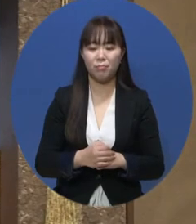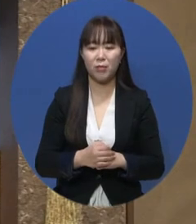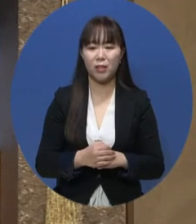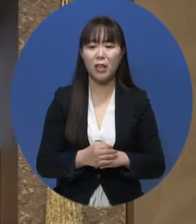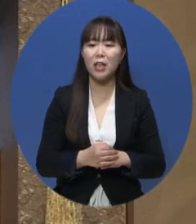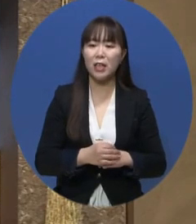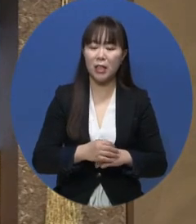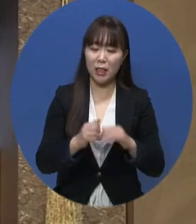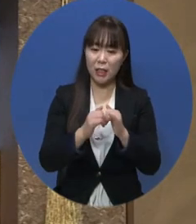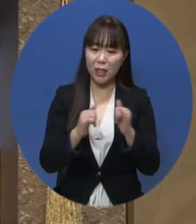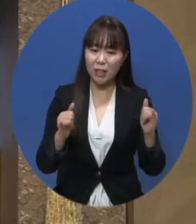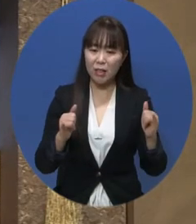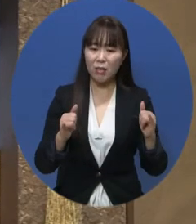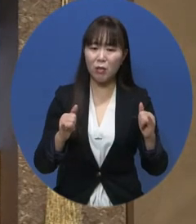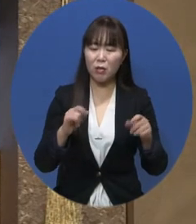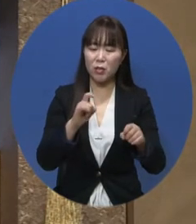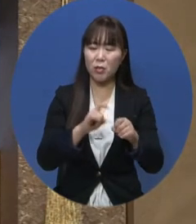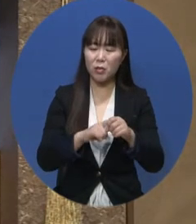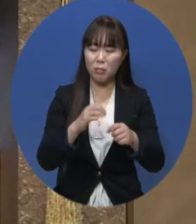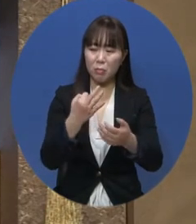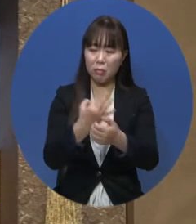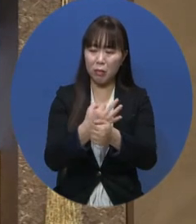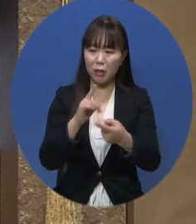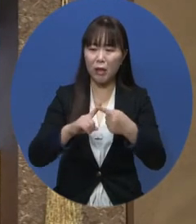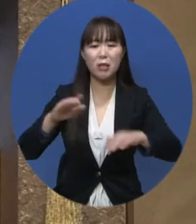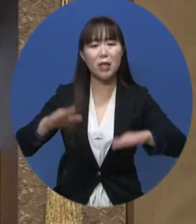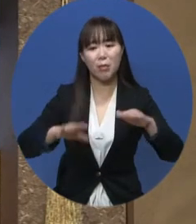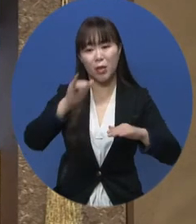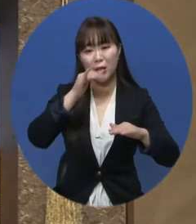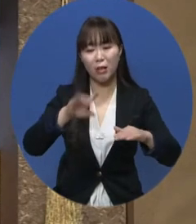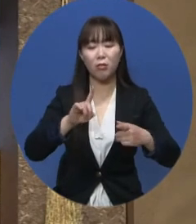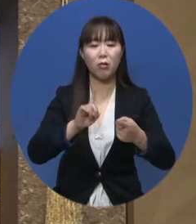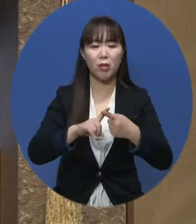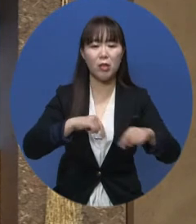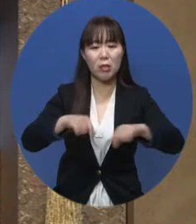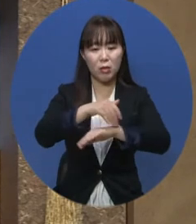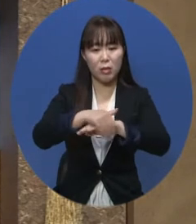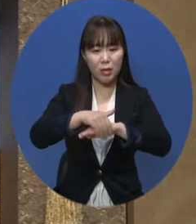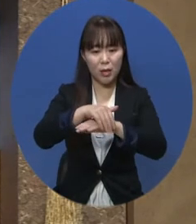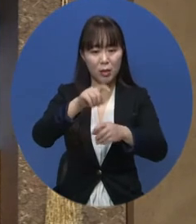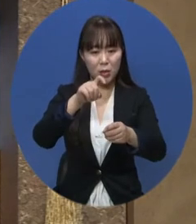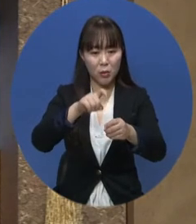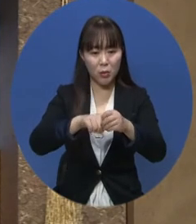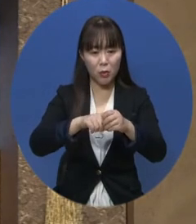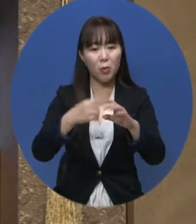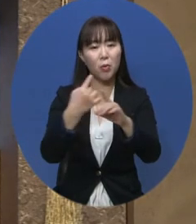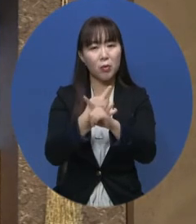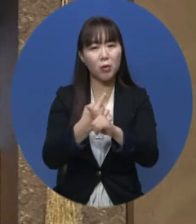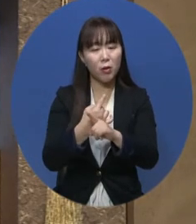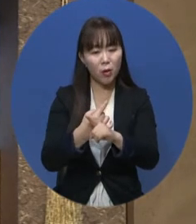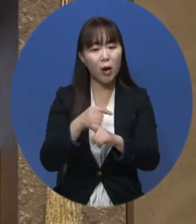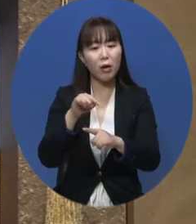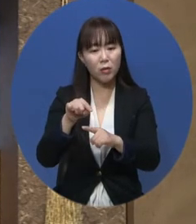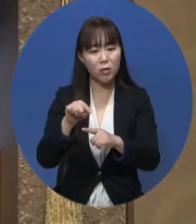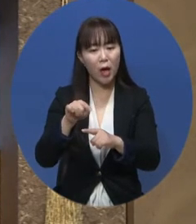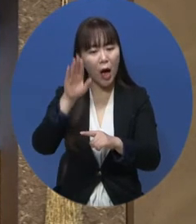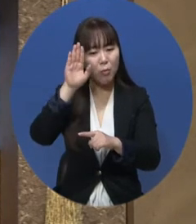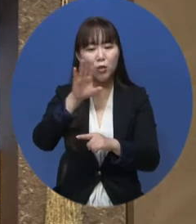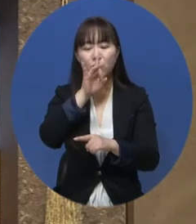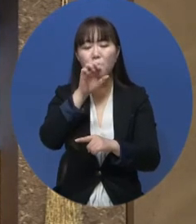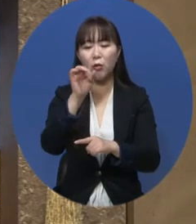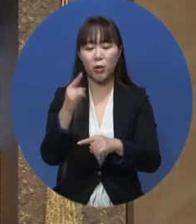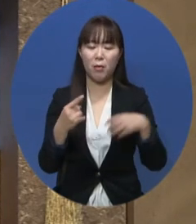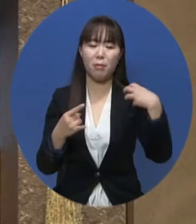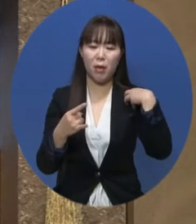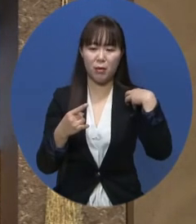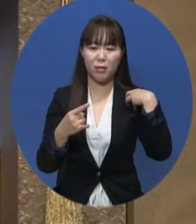인권적인 차원에서 보면 차별이라고 볼 수 있는 건데 그런 부분을 정책적으로 고쳐나가는 것이 또 앞으로 우리